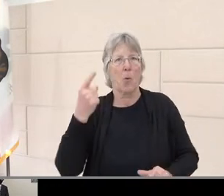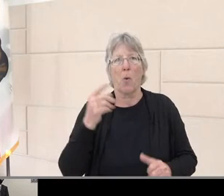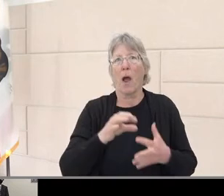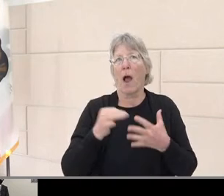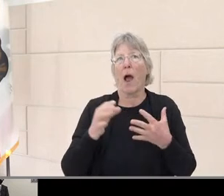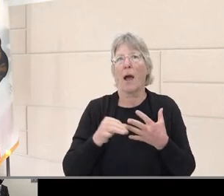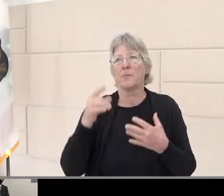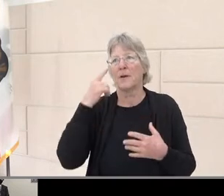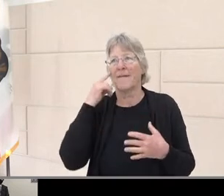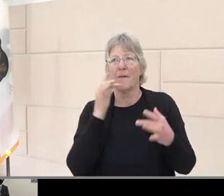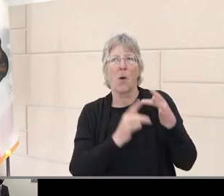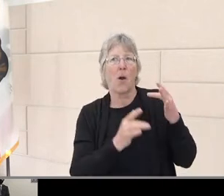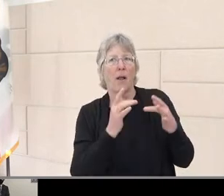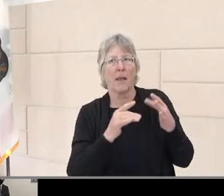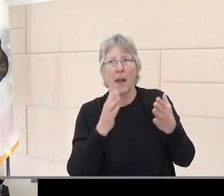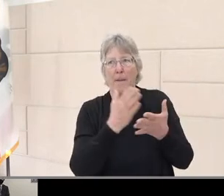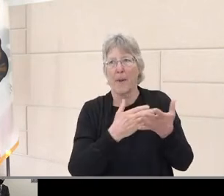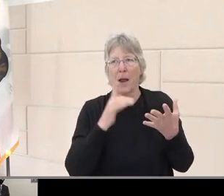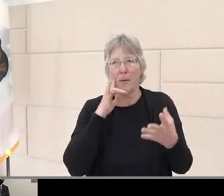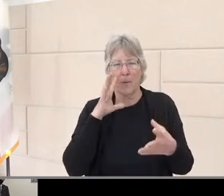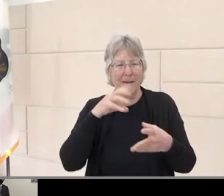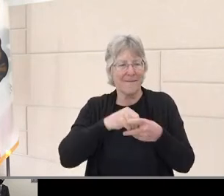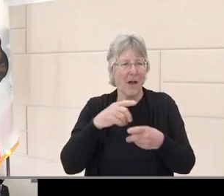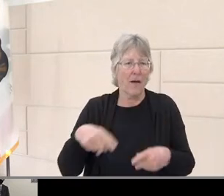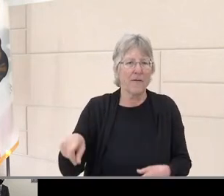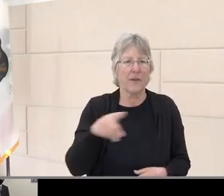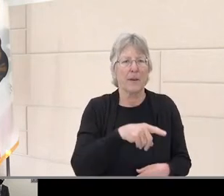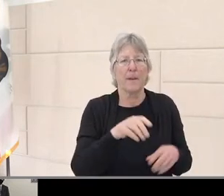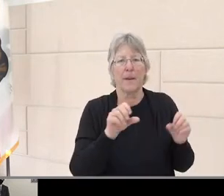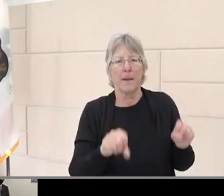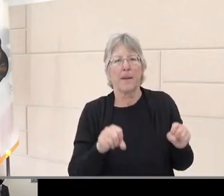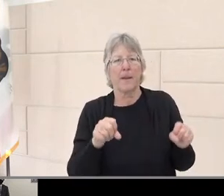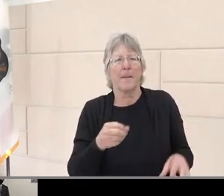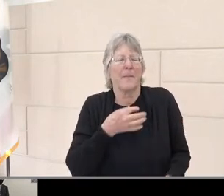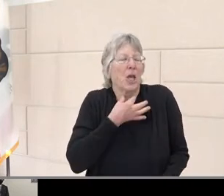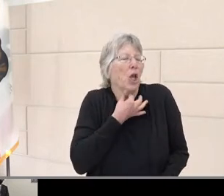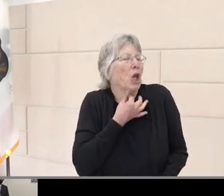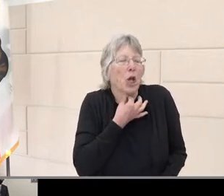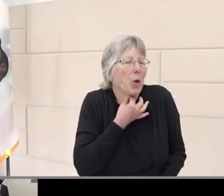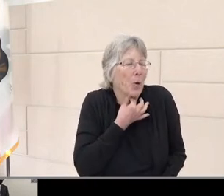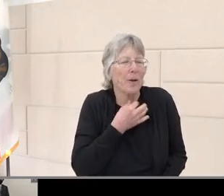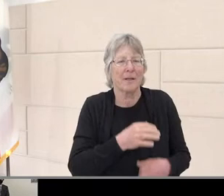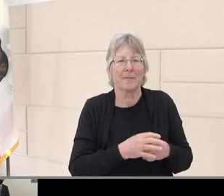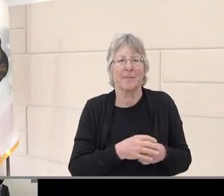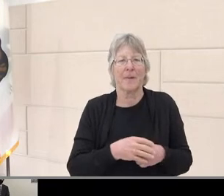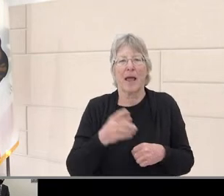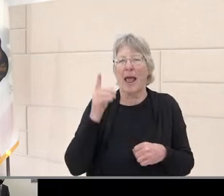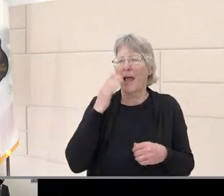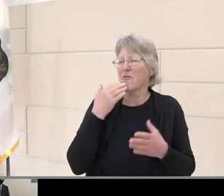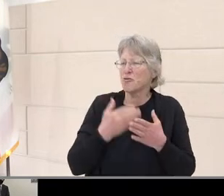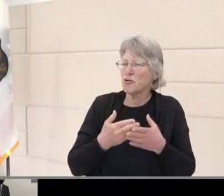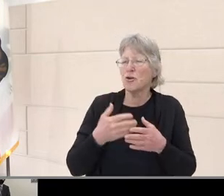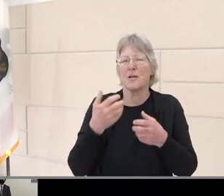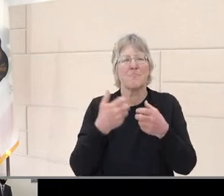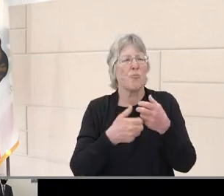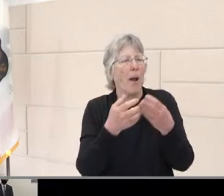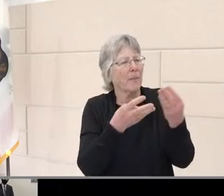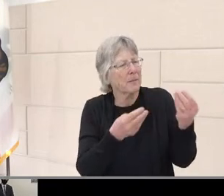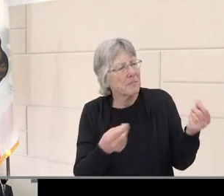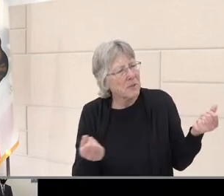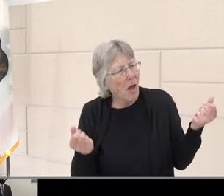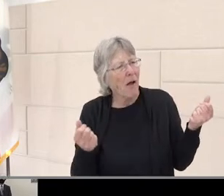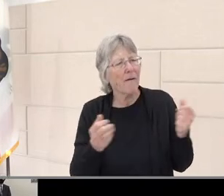វិទ្យាសាស្ត្រតាមរយៈបង្ហាត់អនឡាញដើម្បីធ្វើយ៉ាងណាឲ្យគេចេះដោះស្រាយ